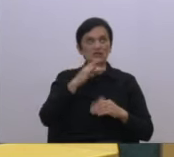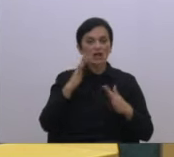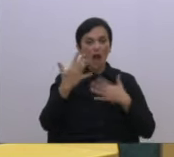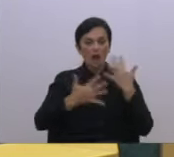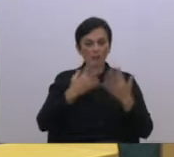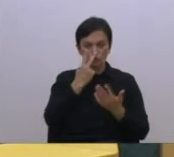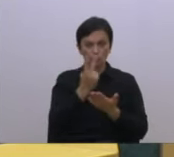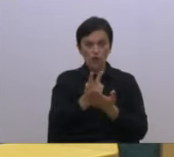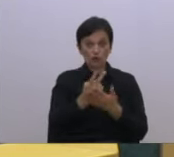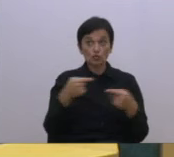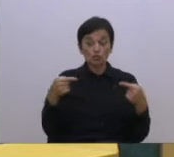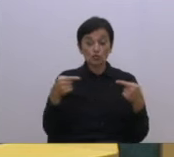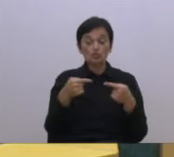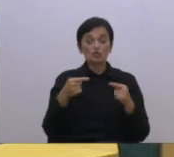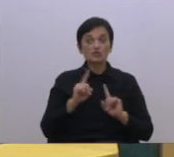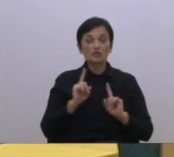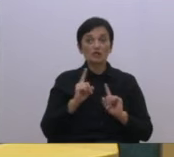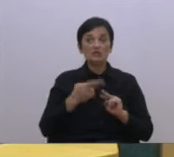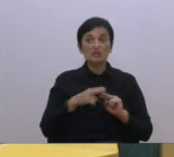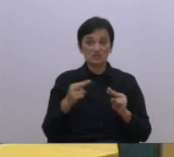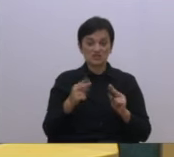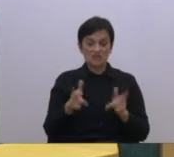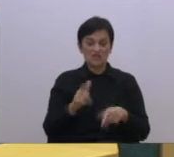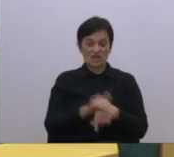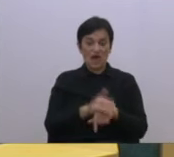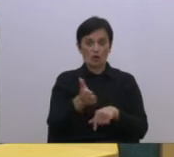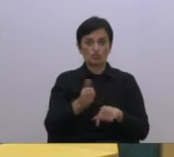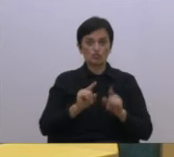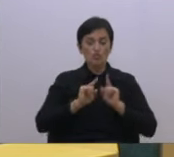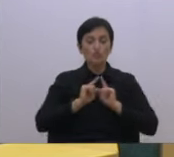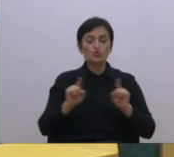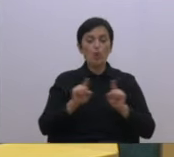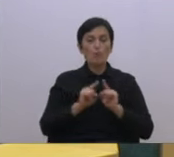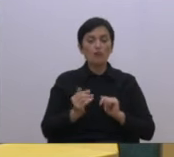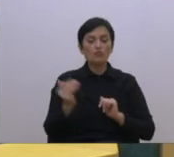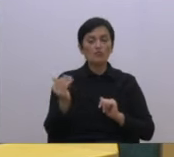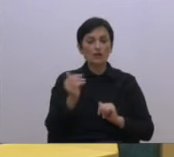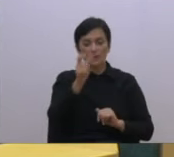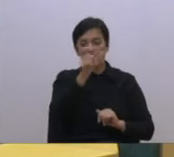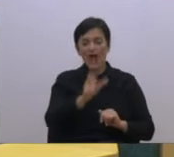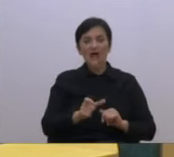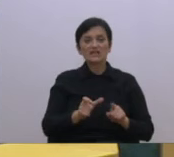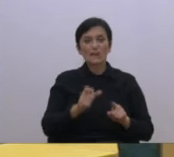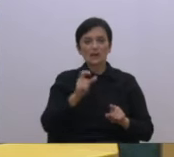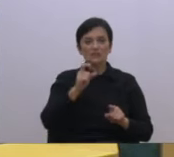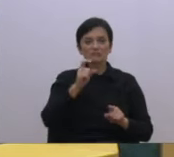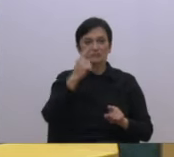აჩვენებს. ამხრივ ზუსტადაც რომ იმის დასტური არის, რომ ეს არის პროპაგანდის და ადამიანის